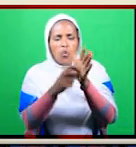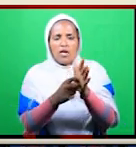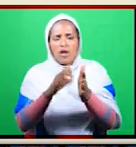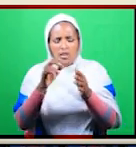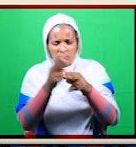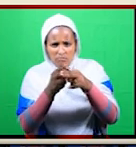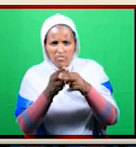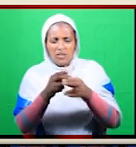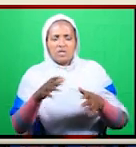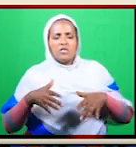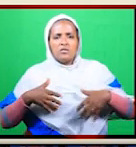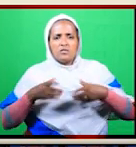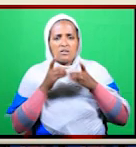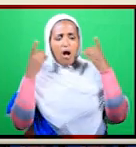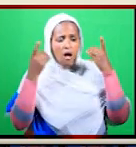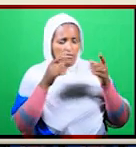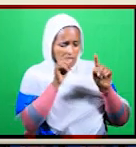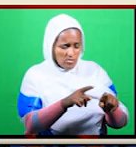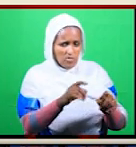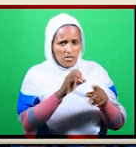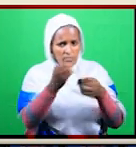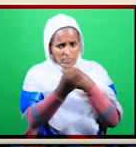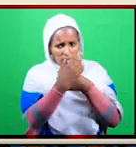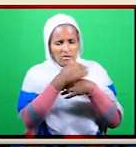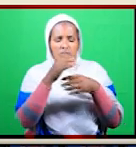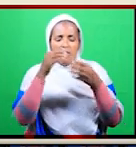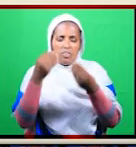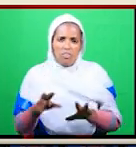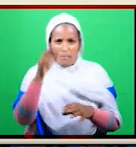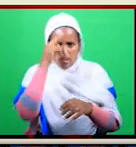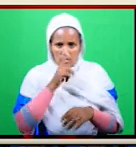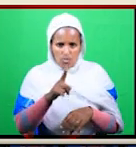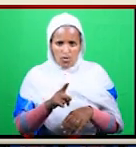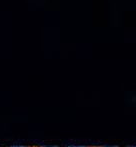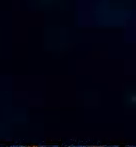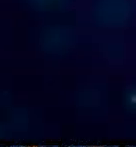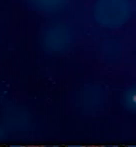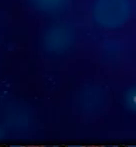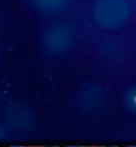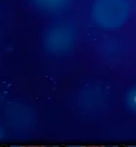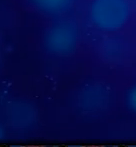ወንጌል እጥረት፣ የንስሐ አባት ርቀት ያመጣውም ጣጣ ይሆናል ብዬ አስባለሁ።